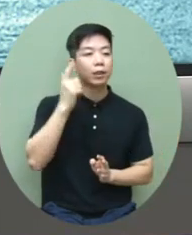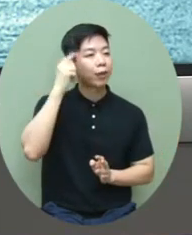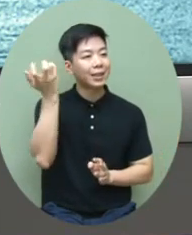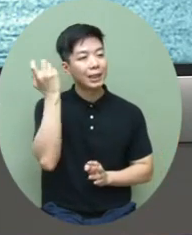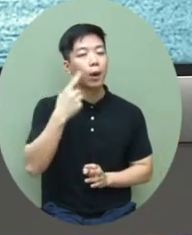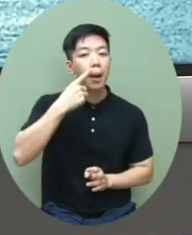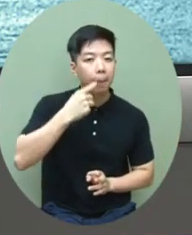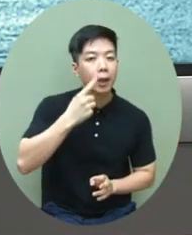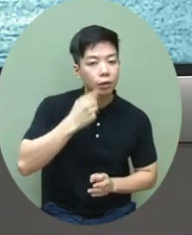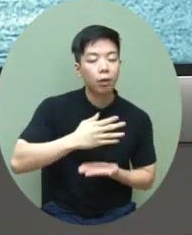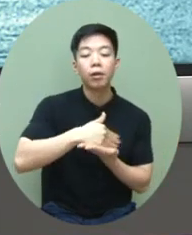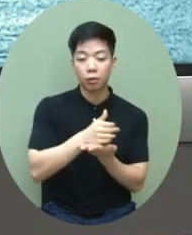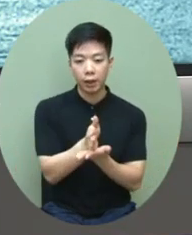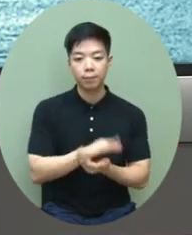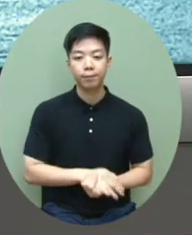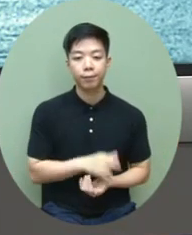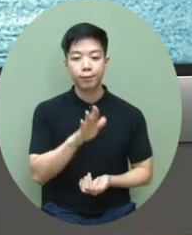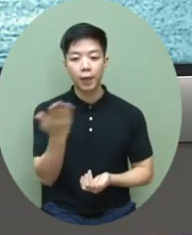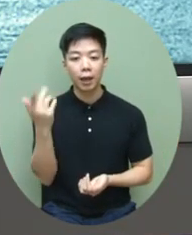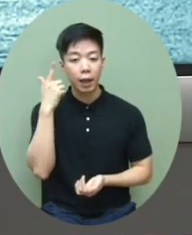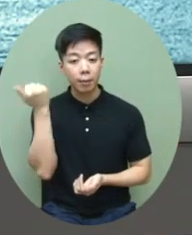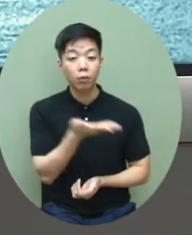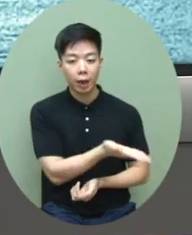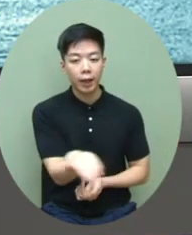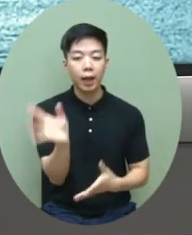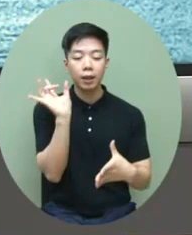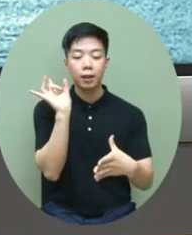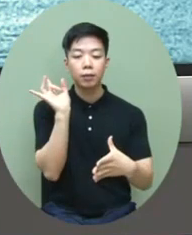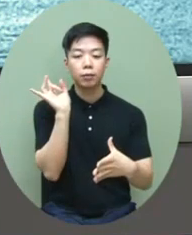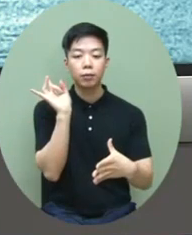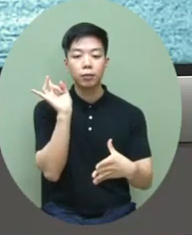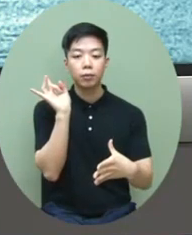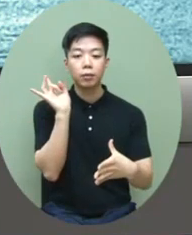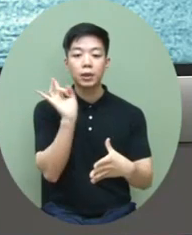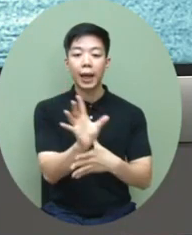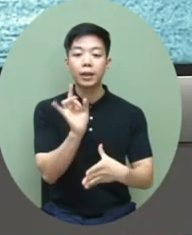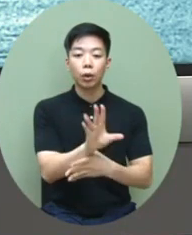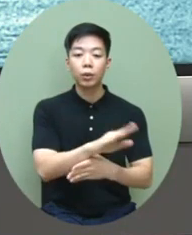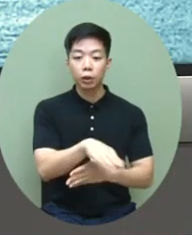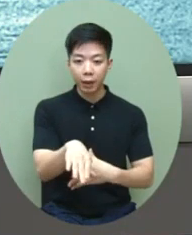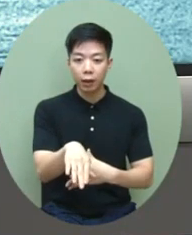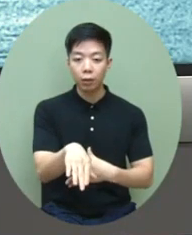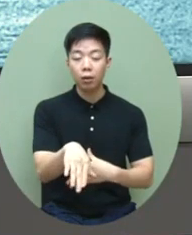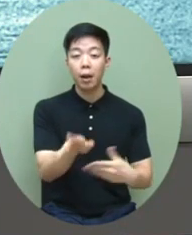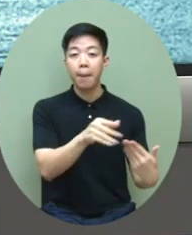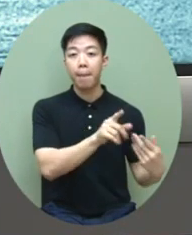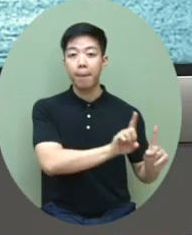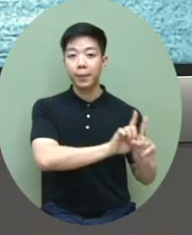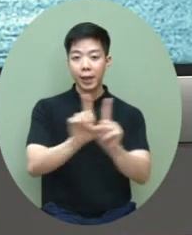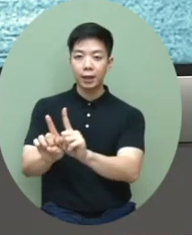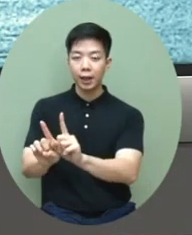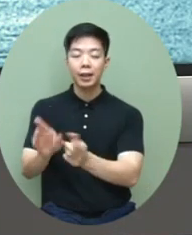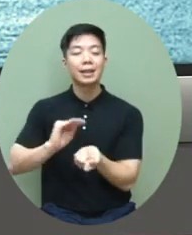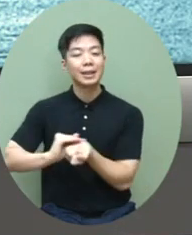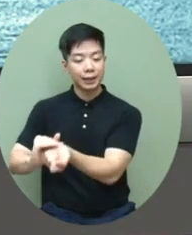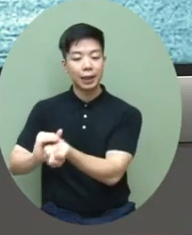果能夠早啲咧，即係想呼籲市民就係能夠早啲帶到啲小朋友去到見到醫生。開咗因為佢